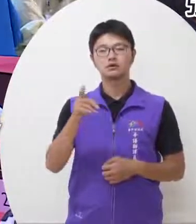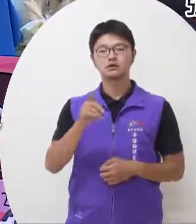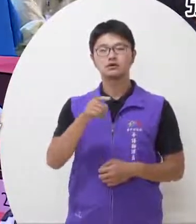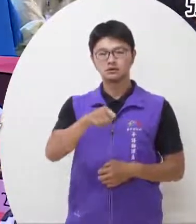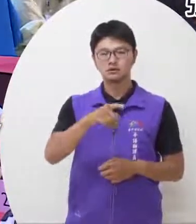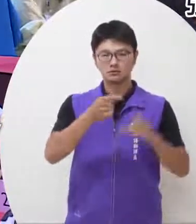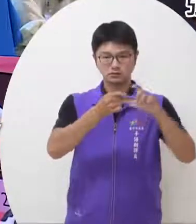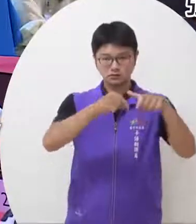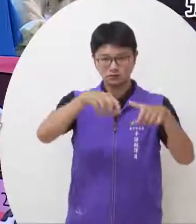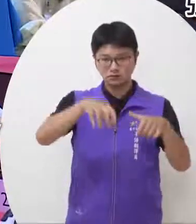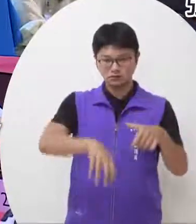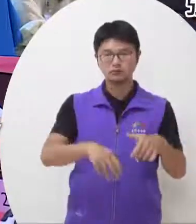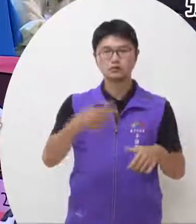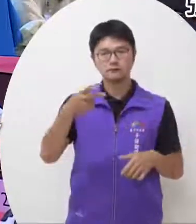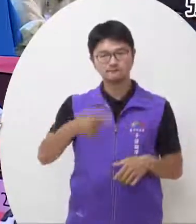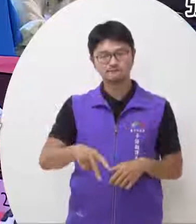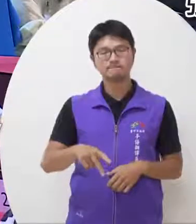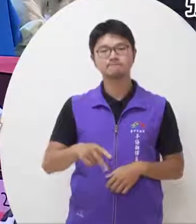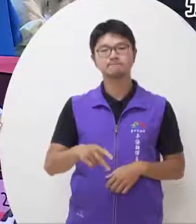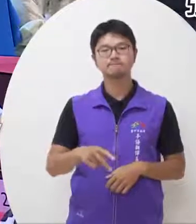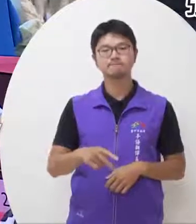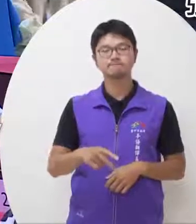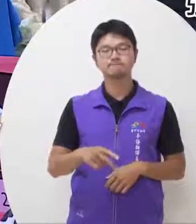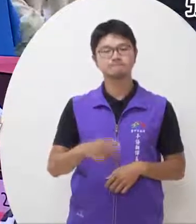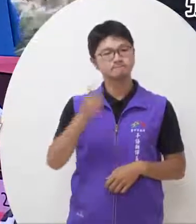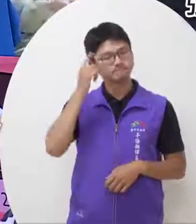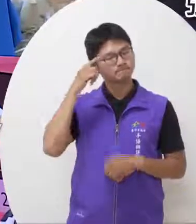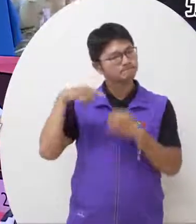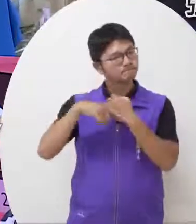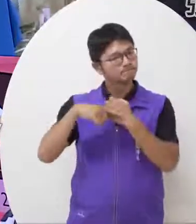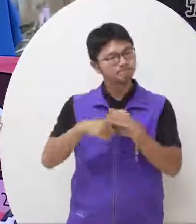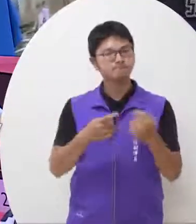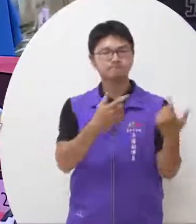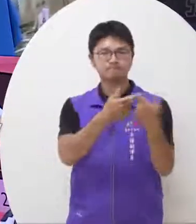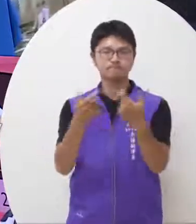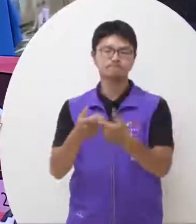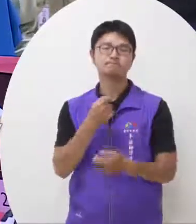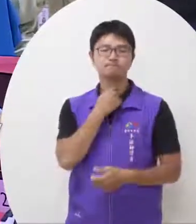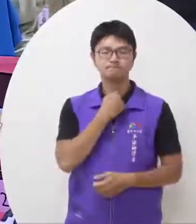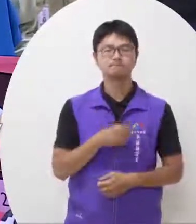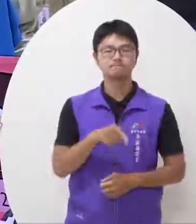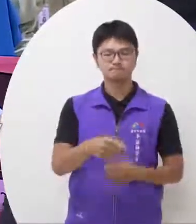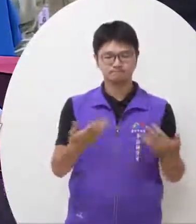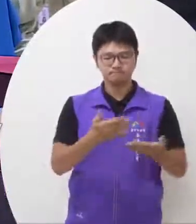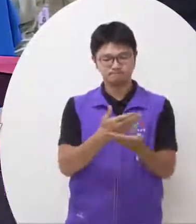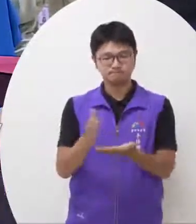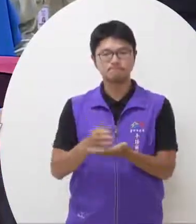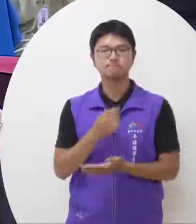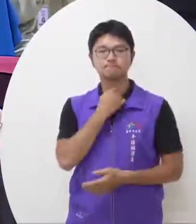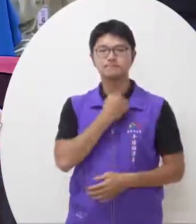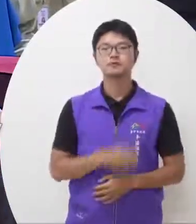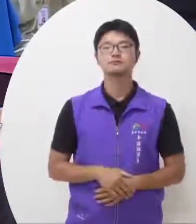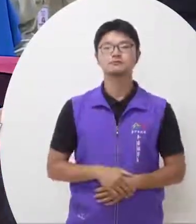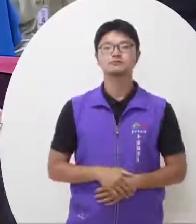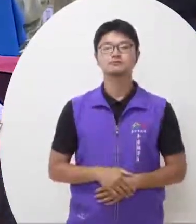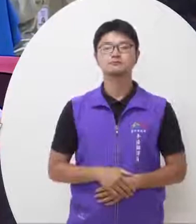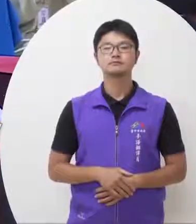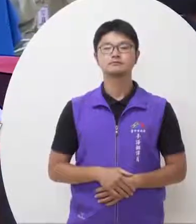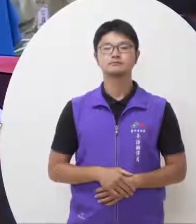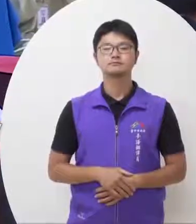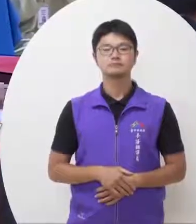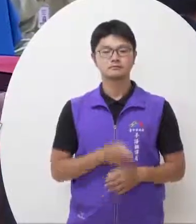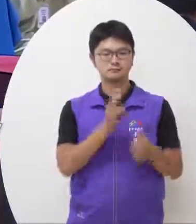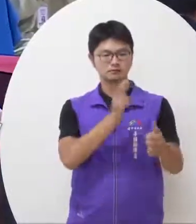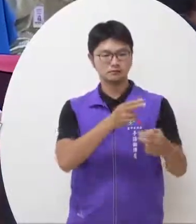这边来配合，看怎么样来处理这个问题。好，谢谢。 这样子，那就麻烦蔡局长